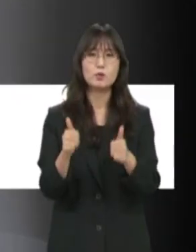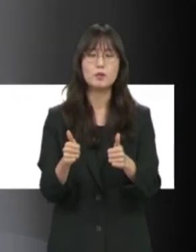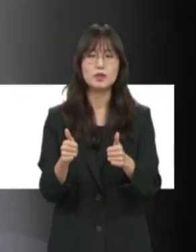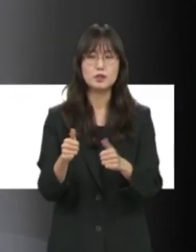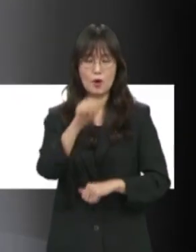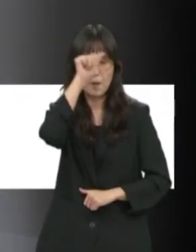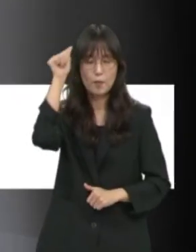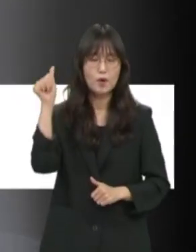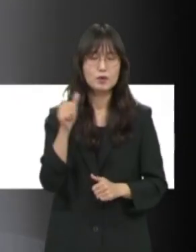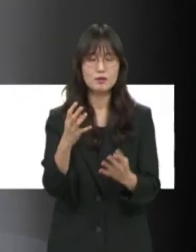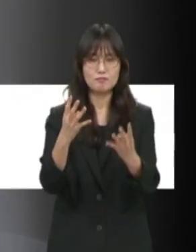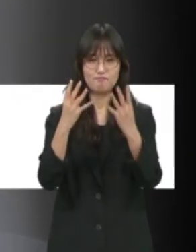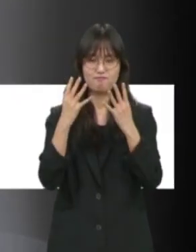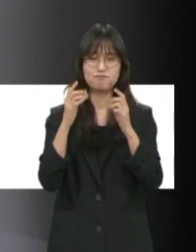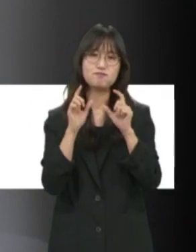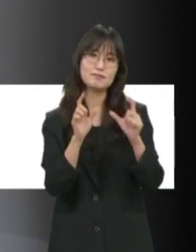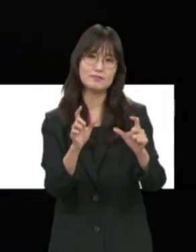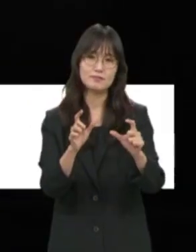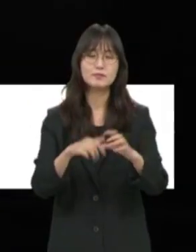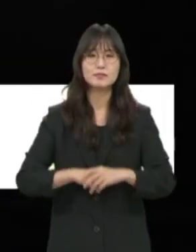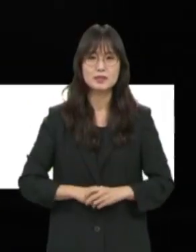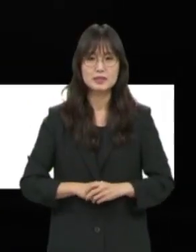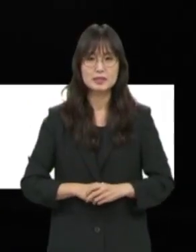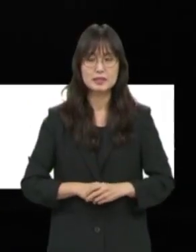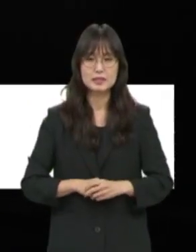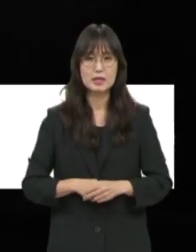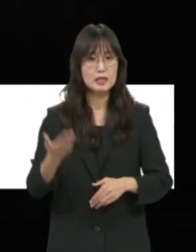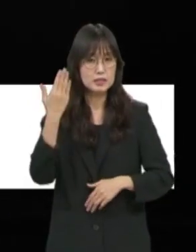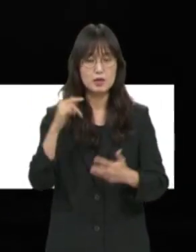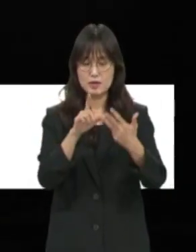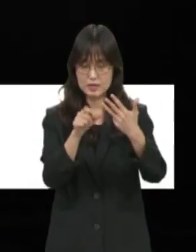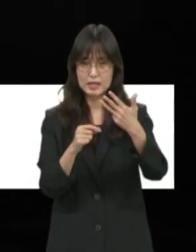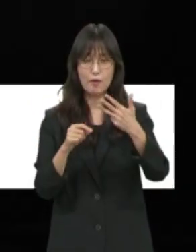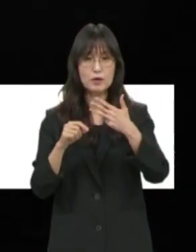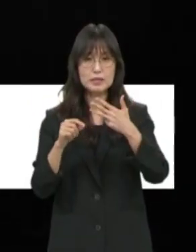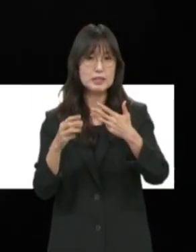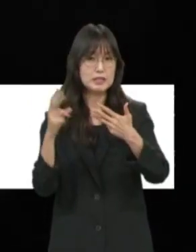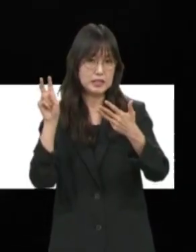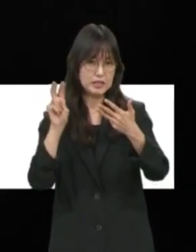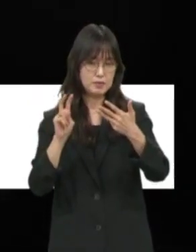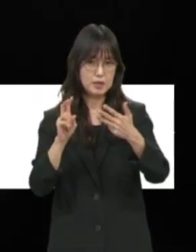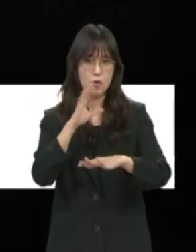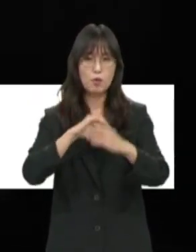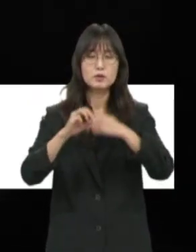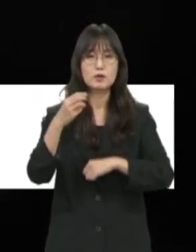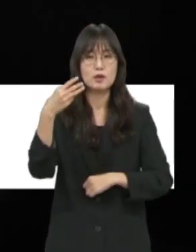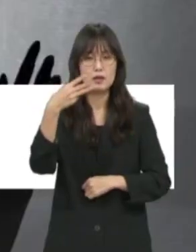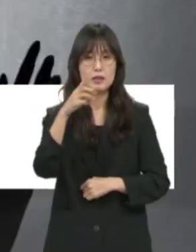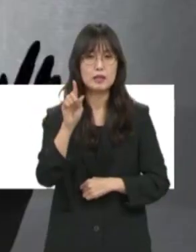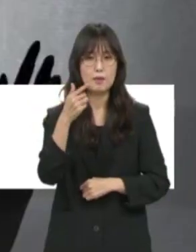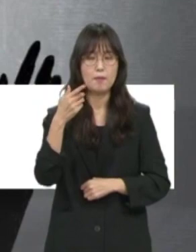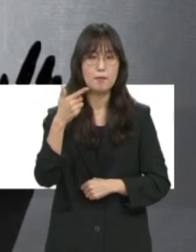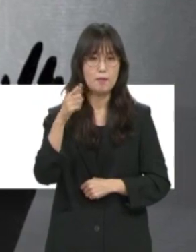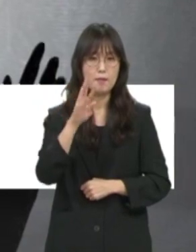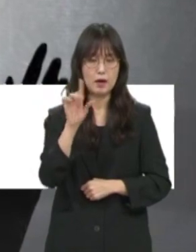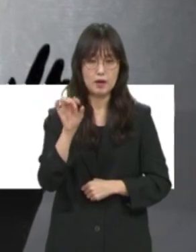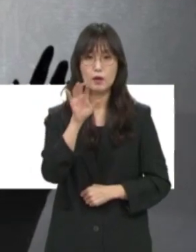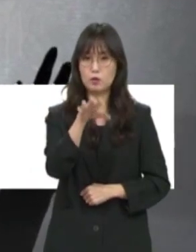구형했습니다 24살 씨는 지난 4월 20일 오전 7시 30분 쯤 대전 서구 탄방동의 한